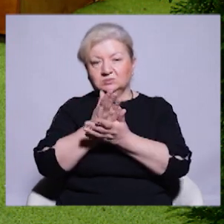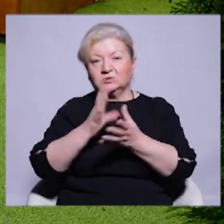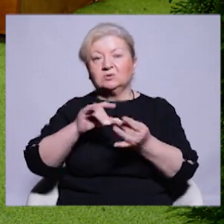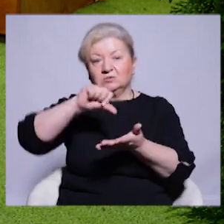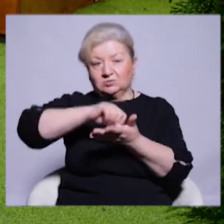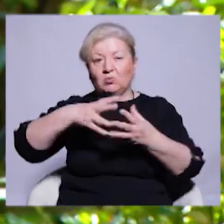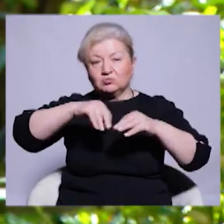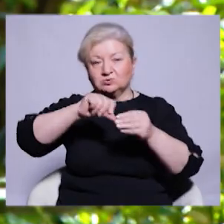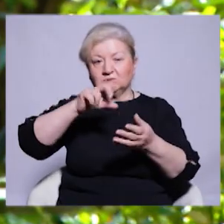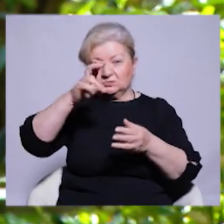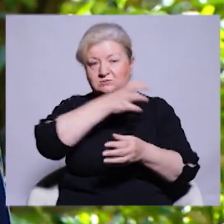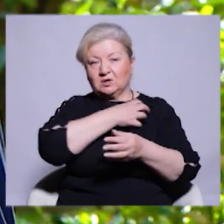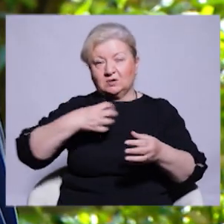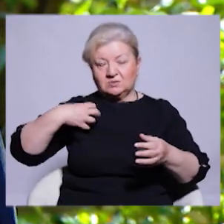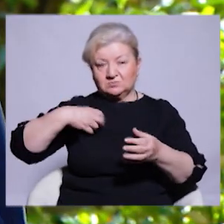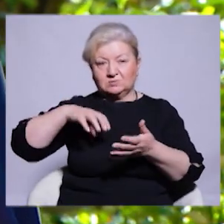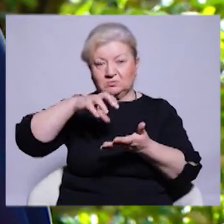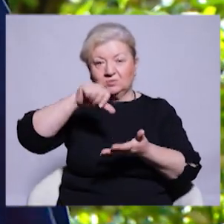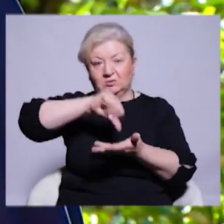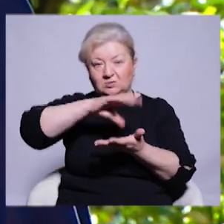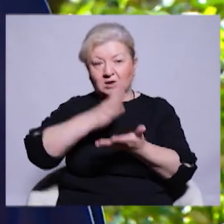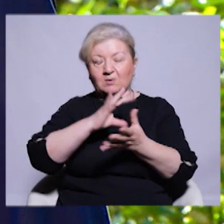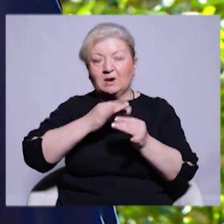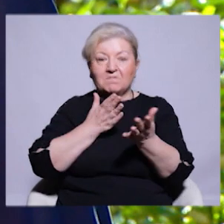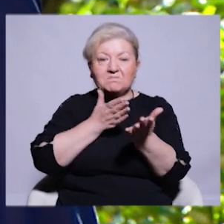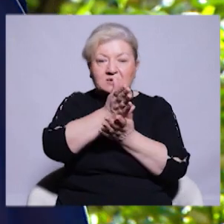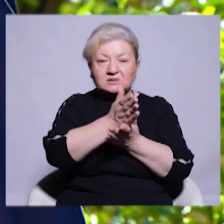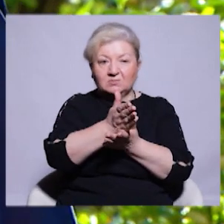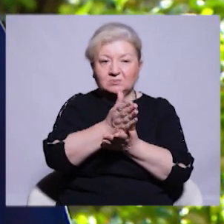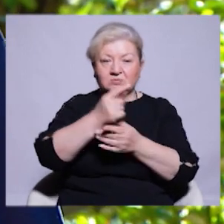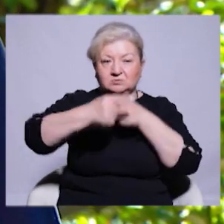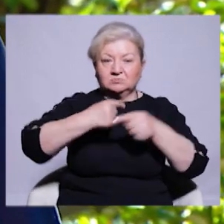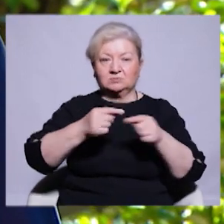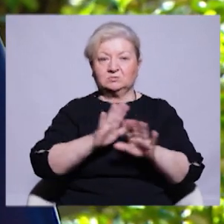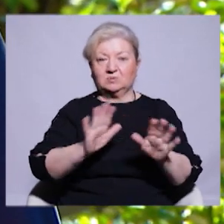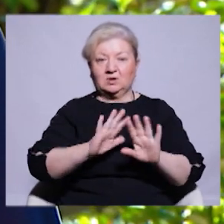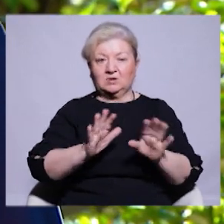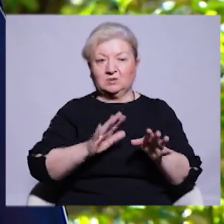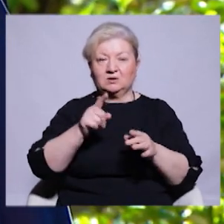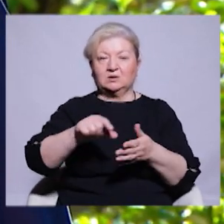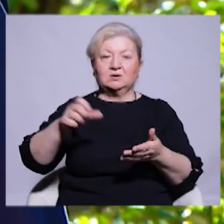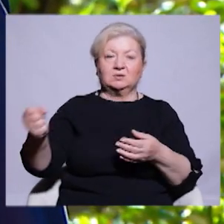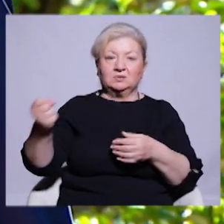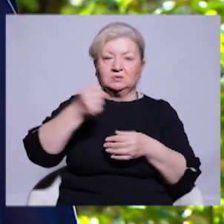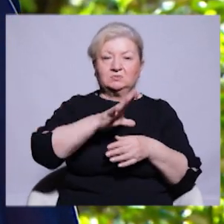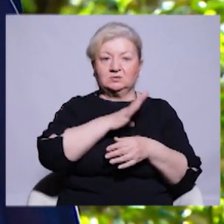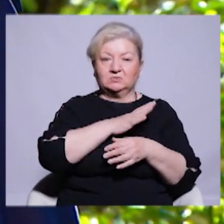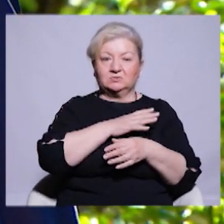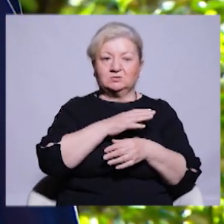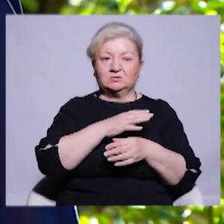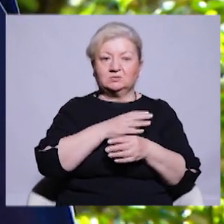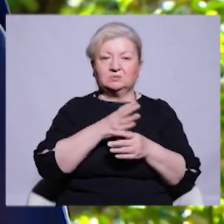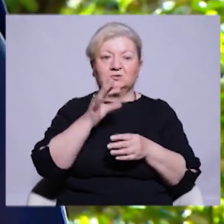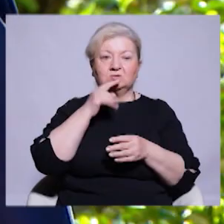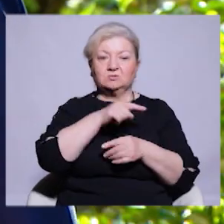ოჯახის წარმომადგენელი არის, მაგრამ პირდაპირი შტო არ გახლავთ მირდატის ძე. მირდატი ტახტზე ავიდა სწორედ ჰორმიზ